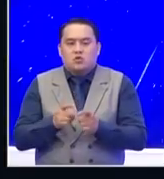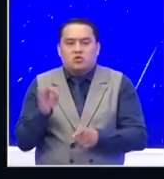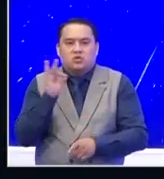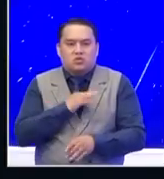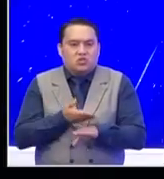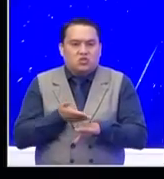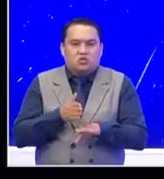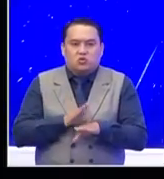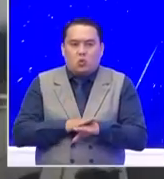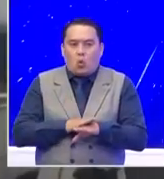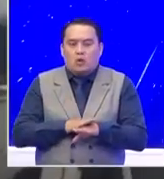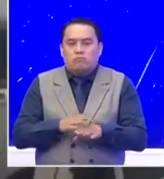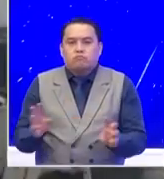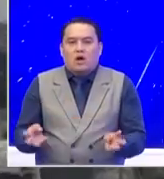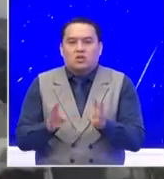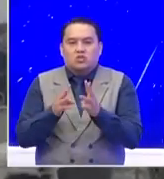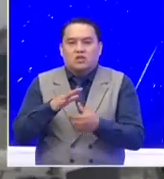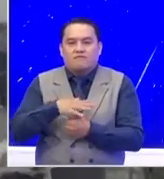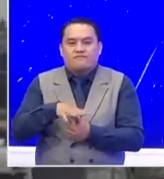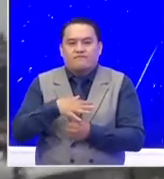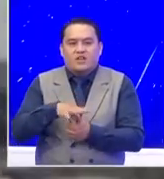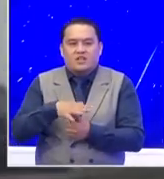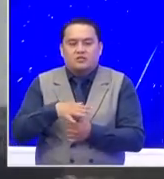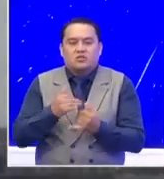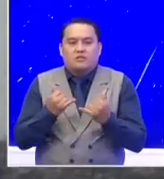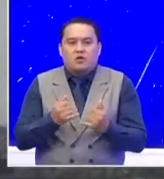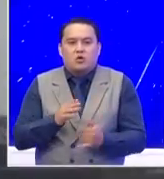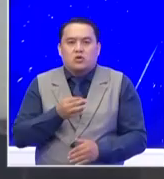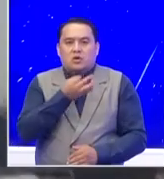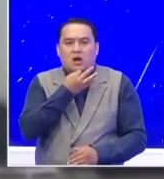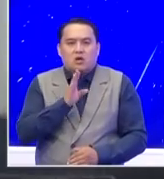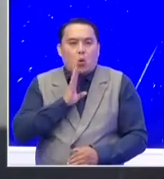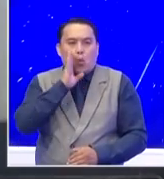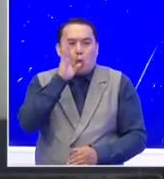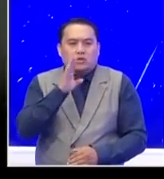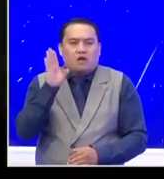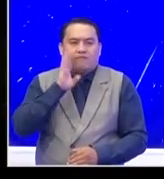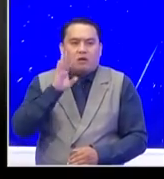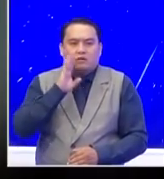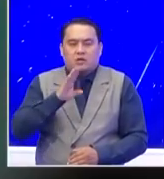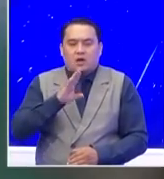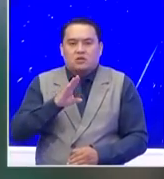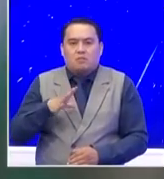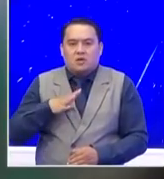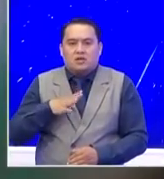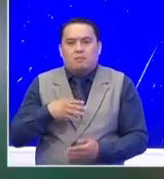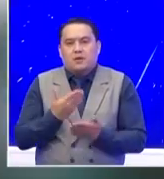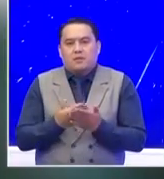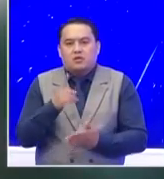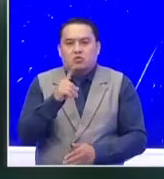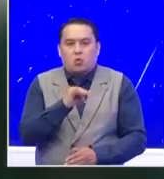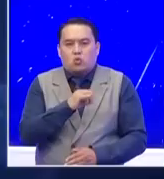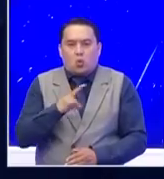применить тяжелую артиллерию, пожарные вертолеты. Ми-8 сегодня с раннего утра проводит прицельный сброс воды. На возгорание уже сброшено порядка 100